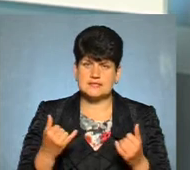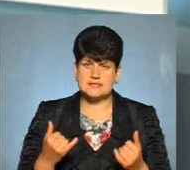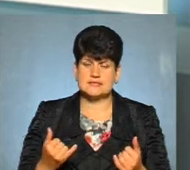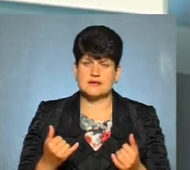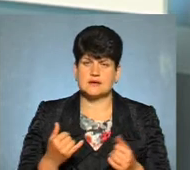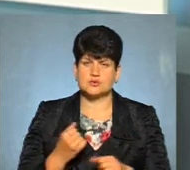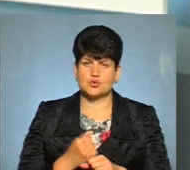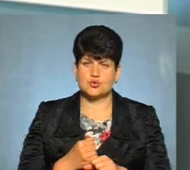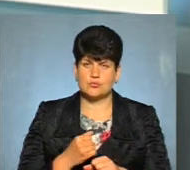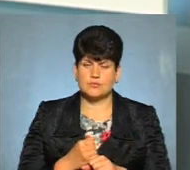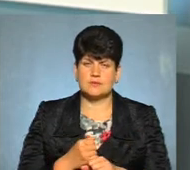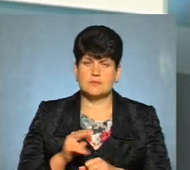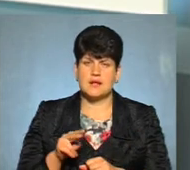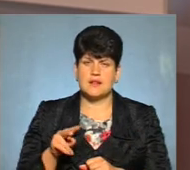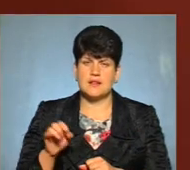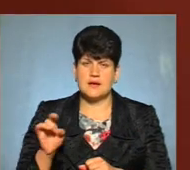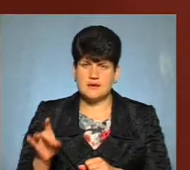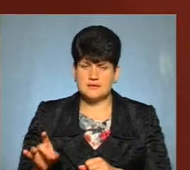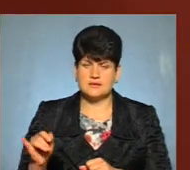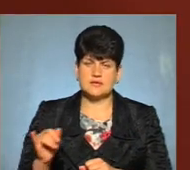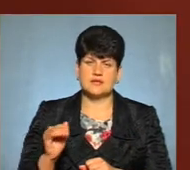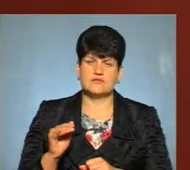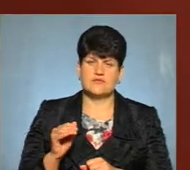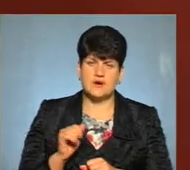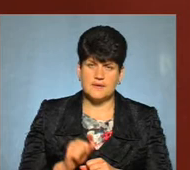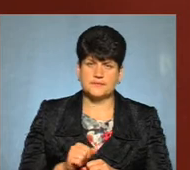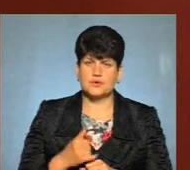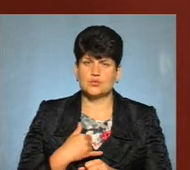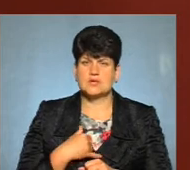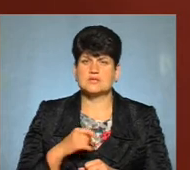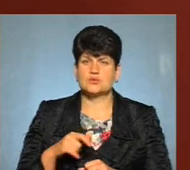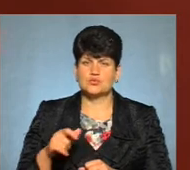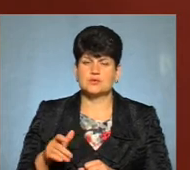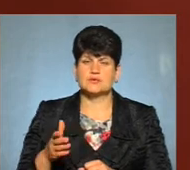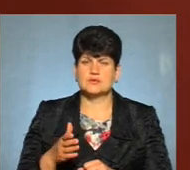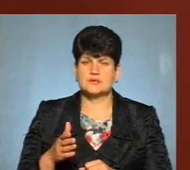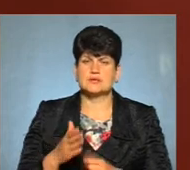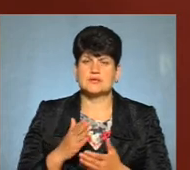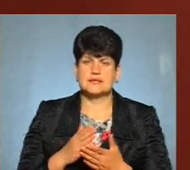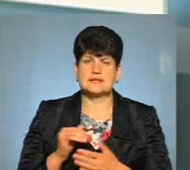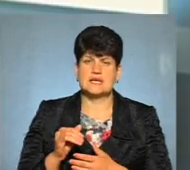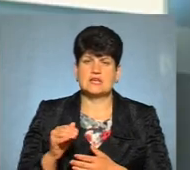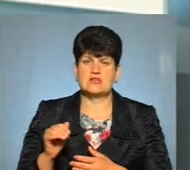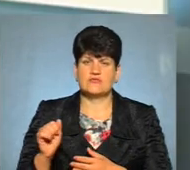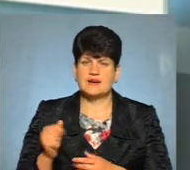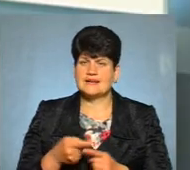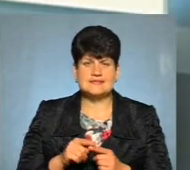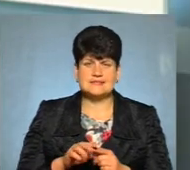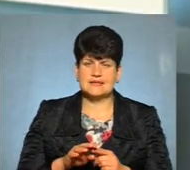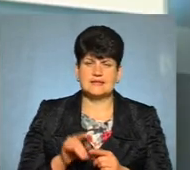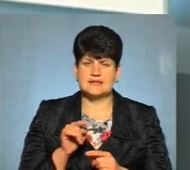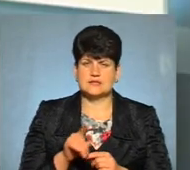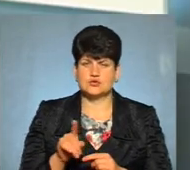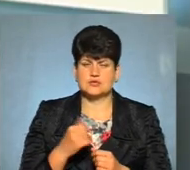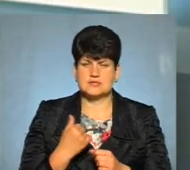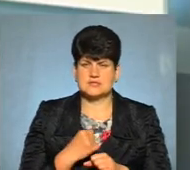ущерба робити і ПЛР, і ІФА. У нас люди, які задіяні на ІФА, це не ті, що зараз